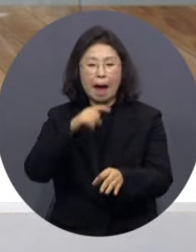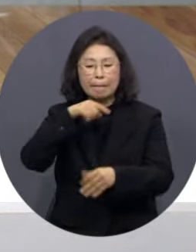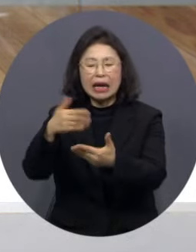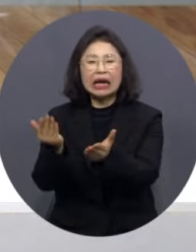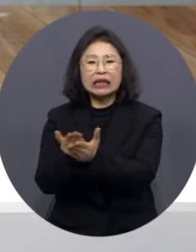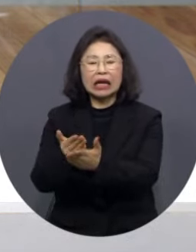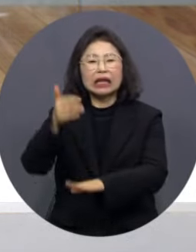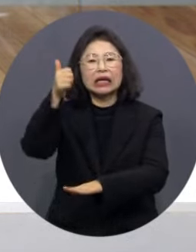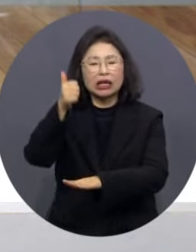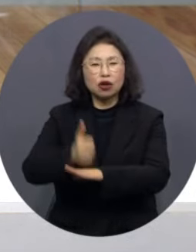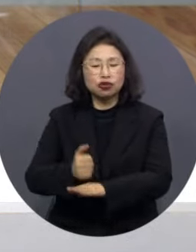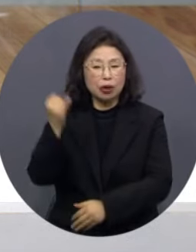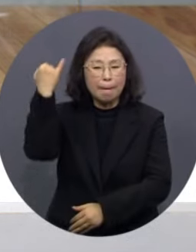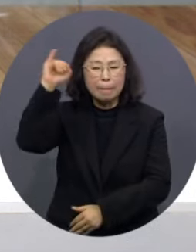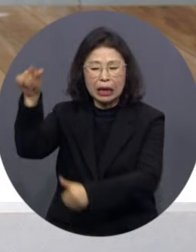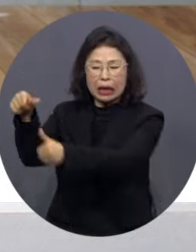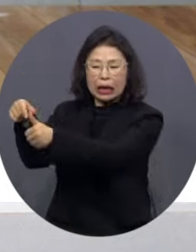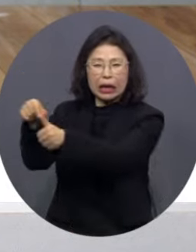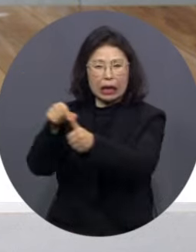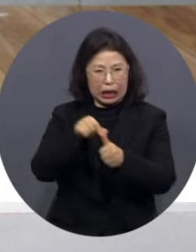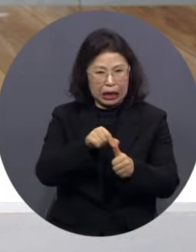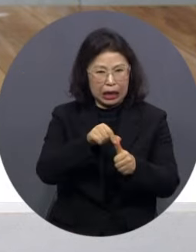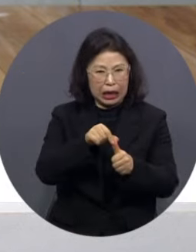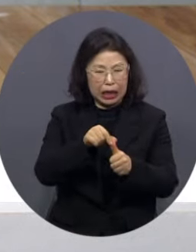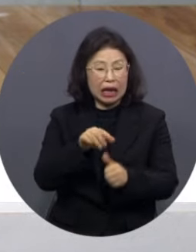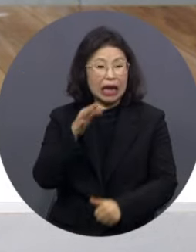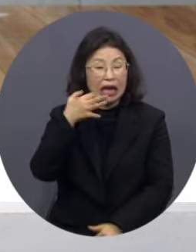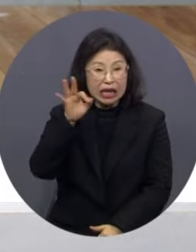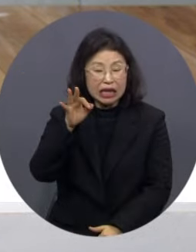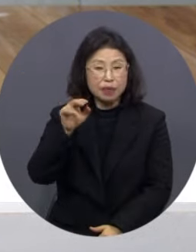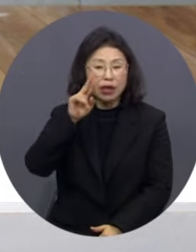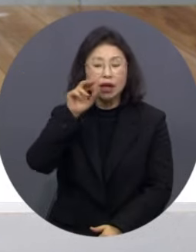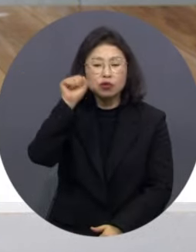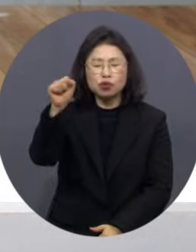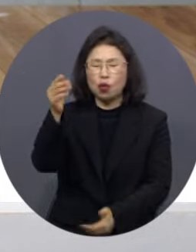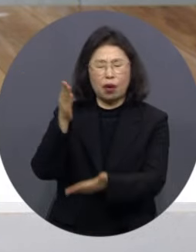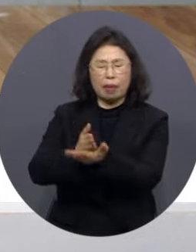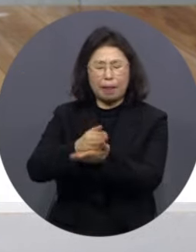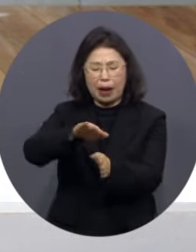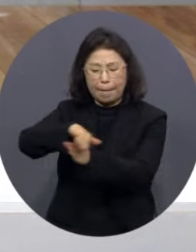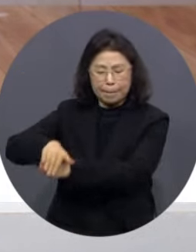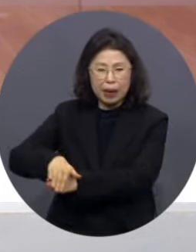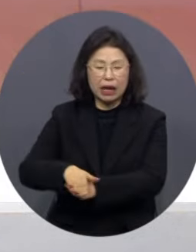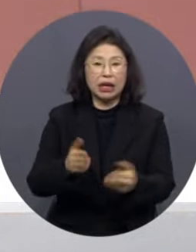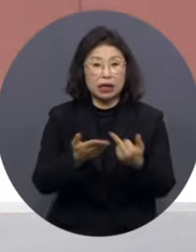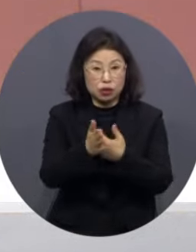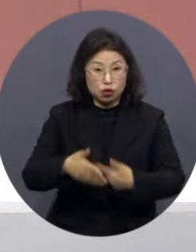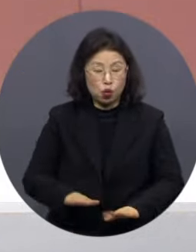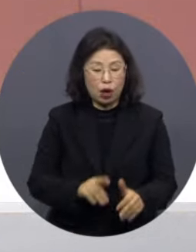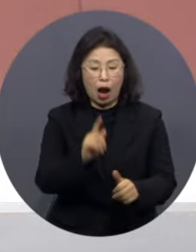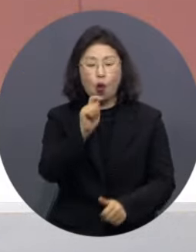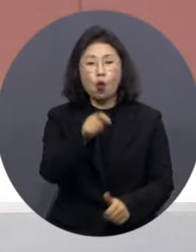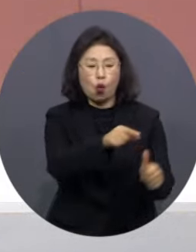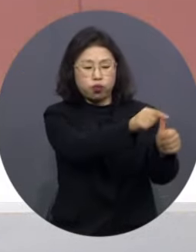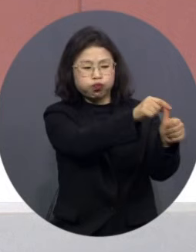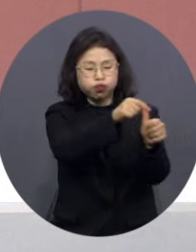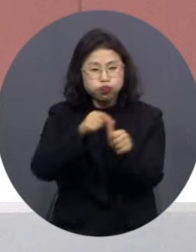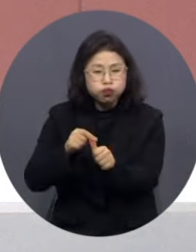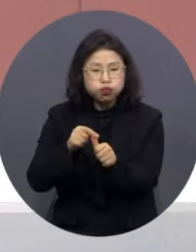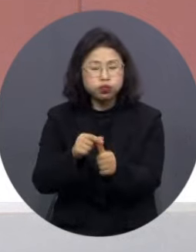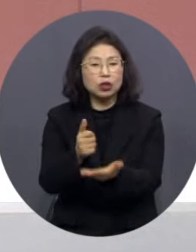카드를 꺼내들었습니다 김영진 예비후보 대신 제주 출신의 고광철 보좌관을